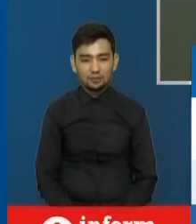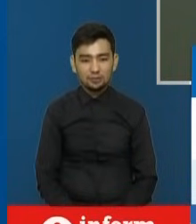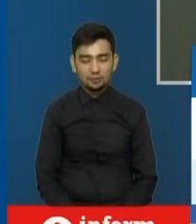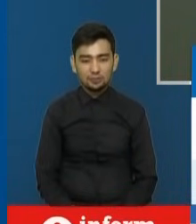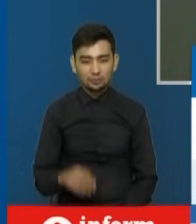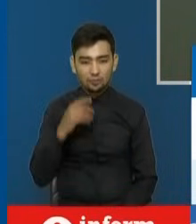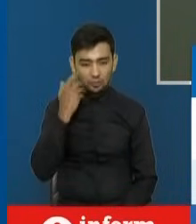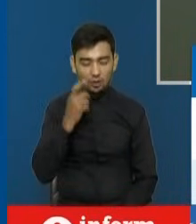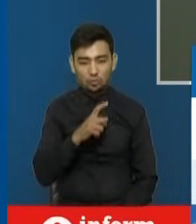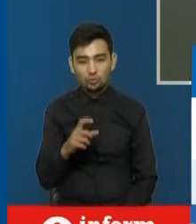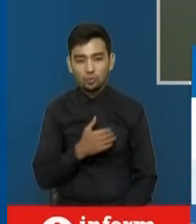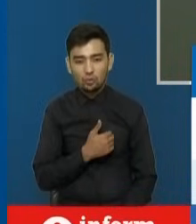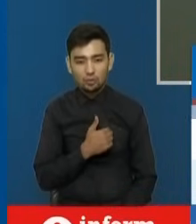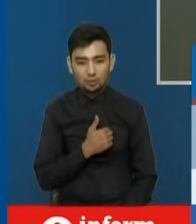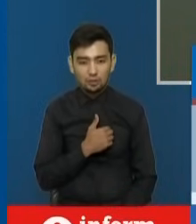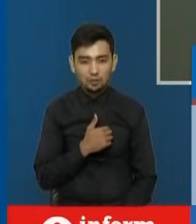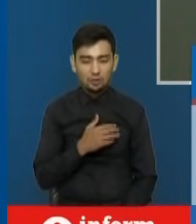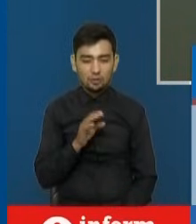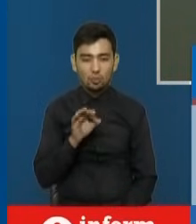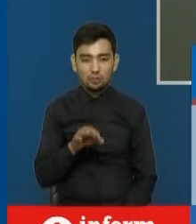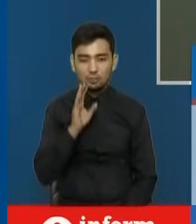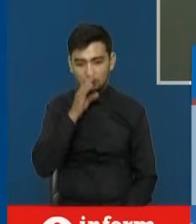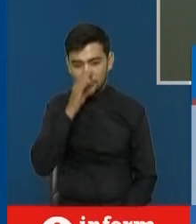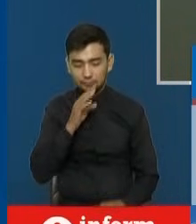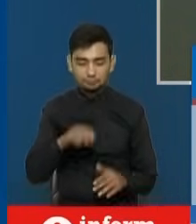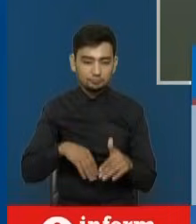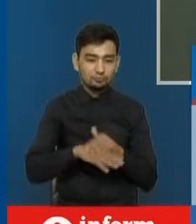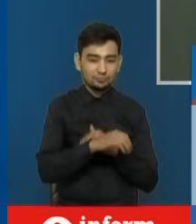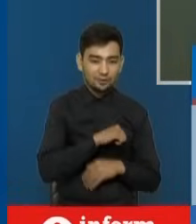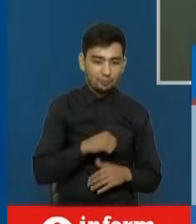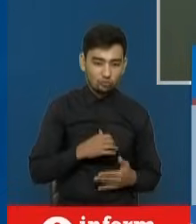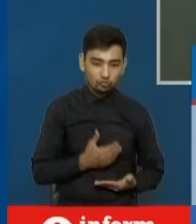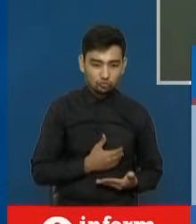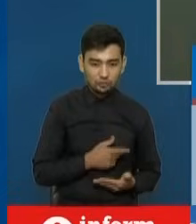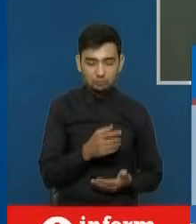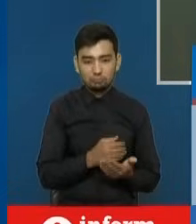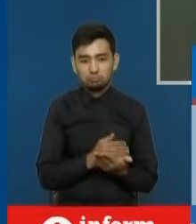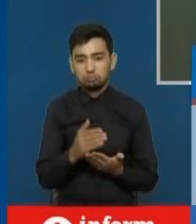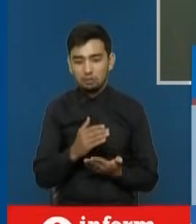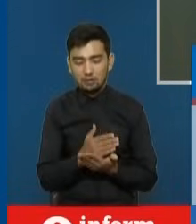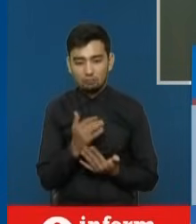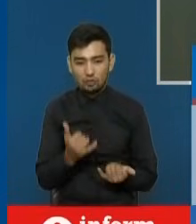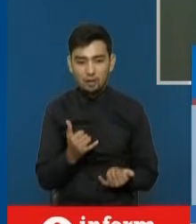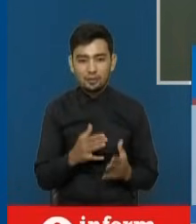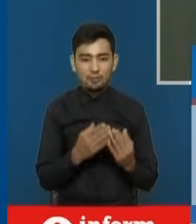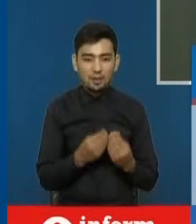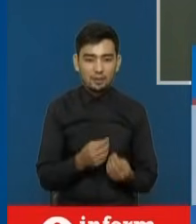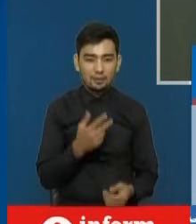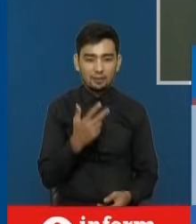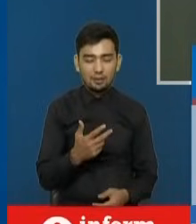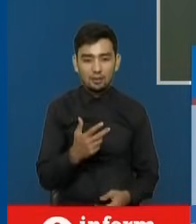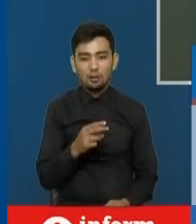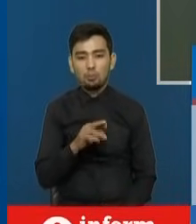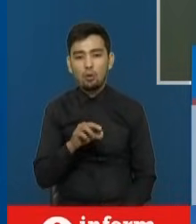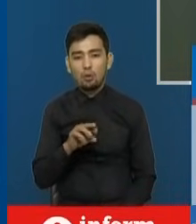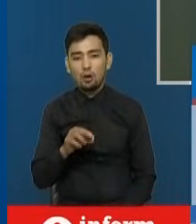когда люди хотят съехать от родителей, он очень сильно повышается. И очень часто это бывает, что в семье живут 3 поколения. То